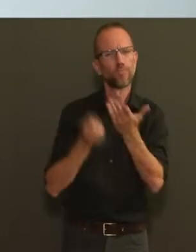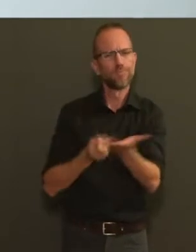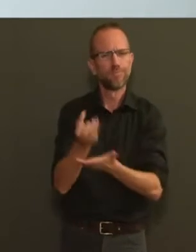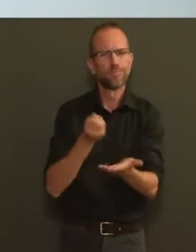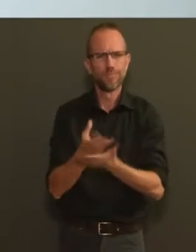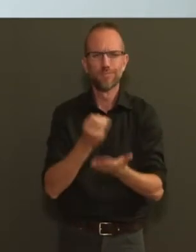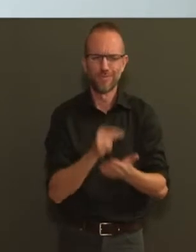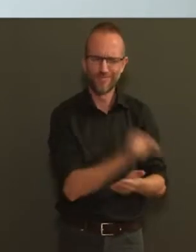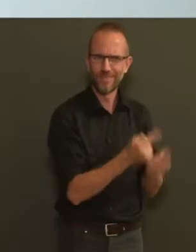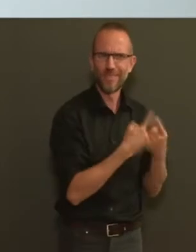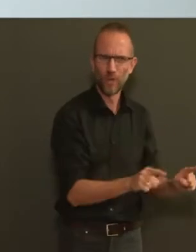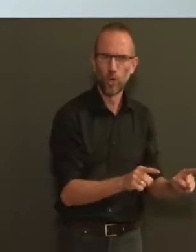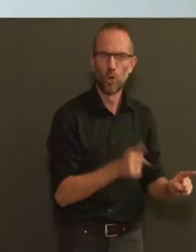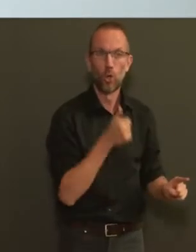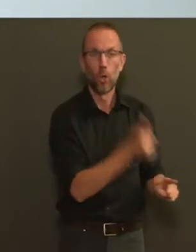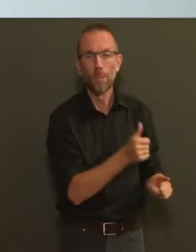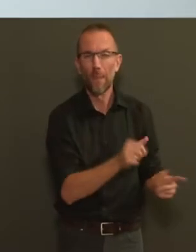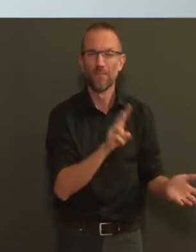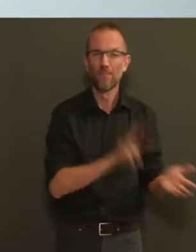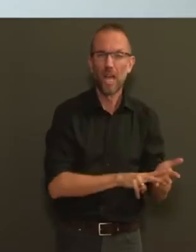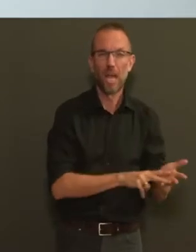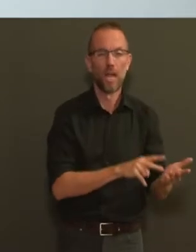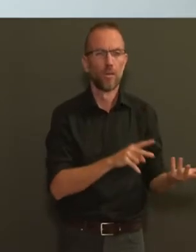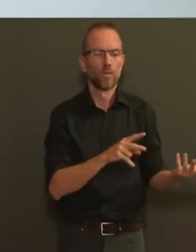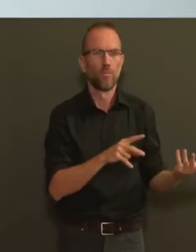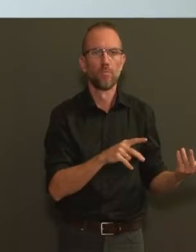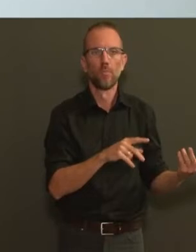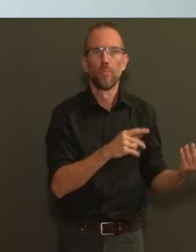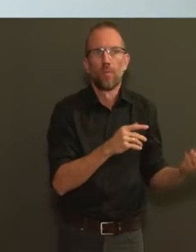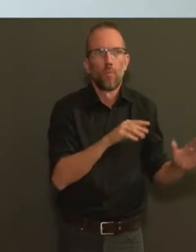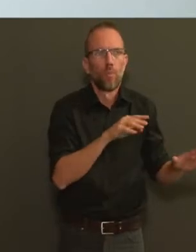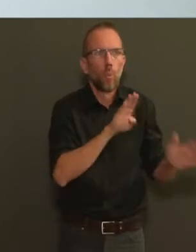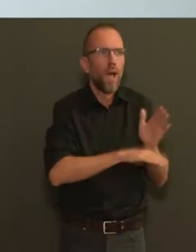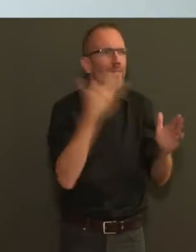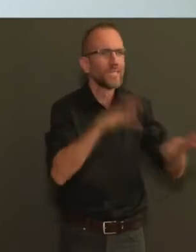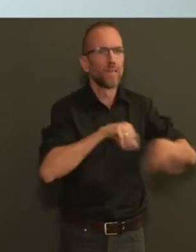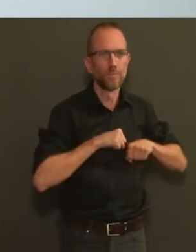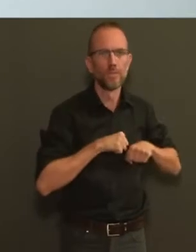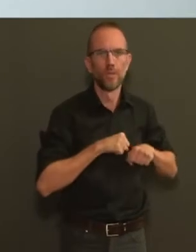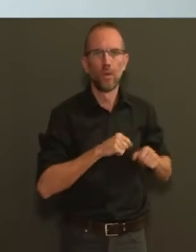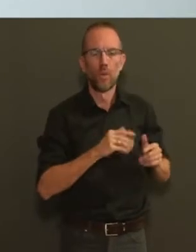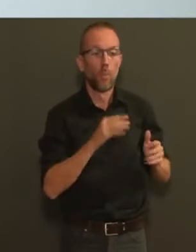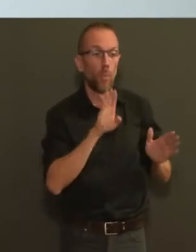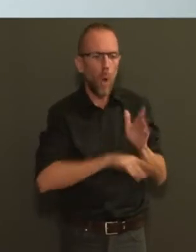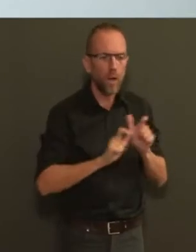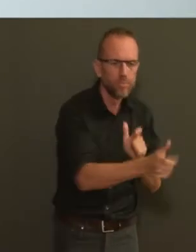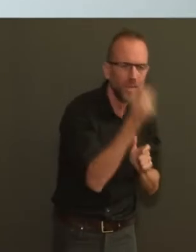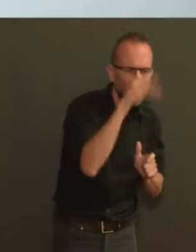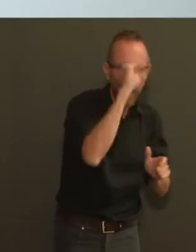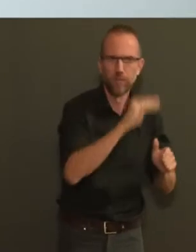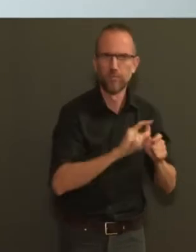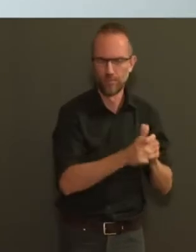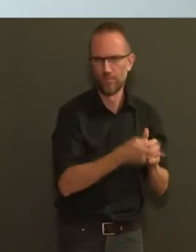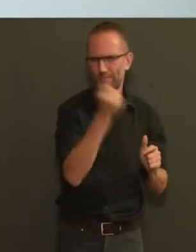moins susceptibles par rapport à ce virus. Ils font beaucoup moins de pathologies sévères avec le virus du